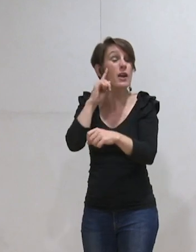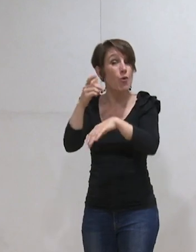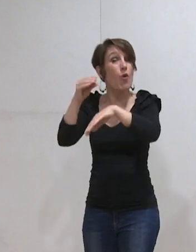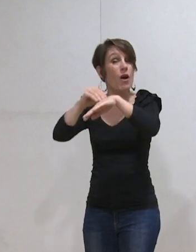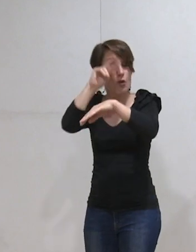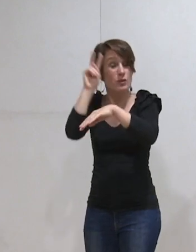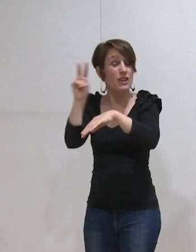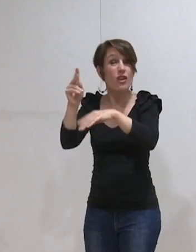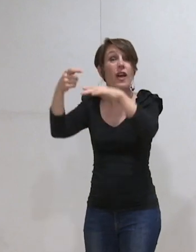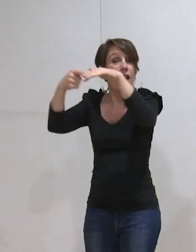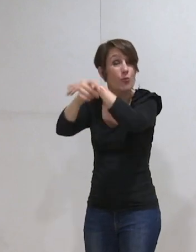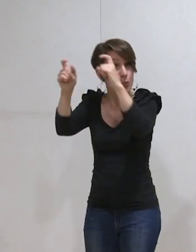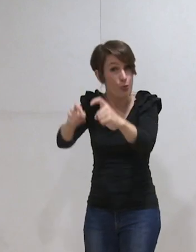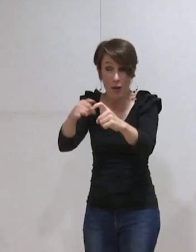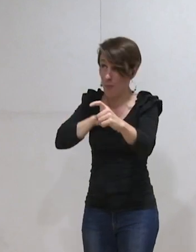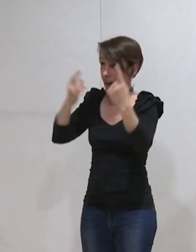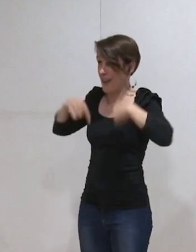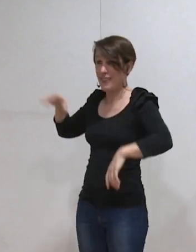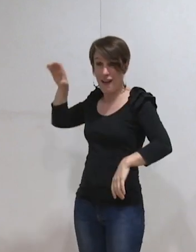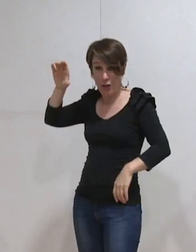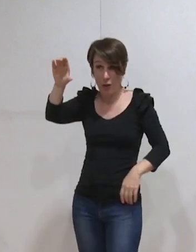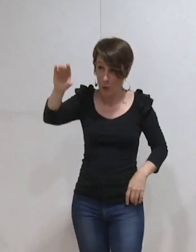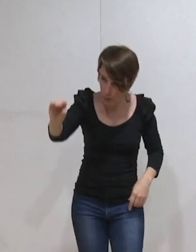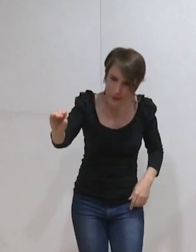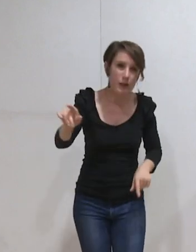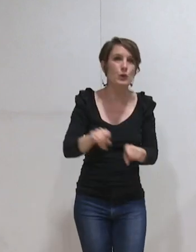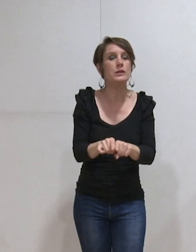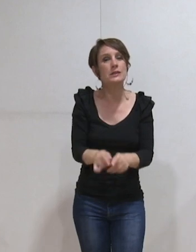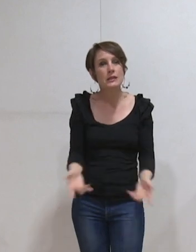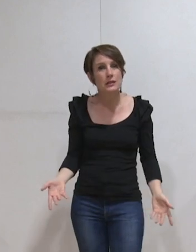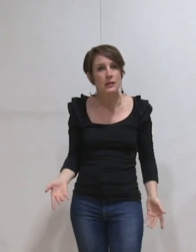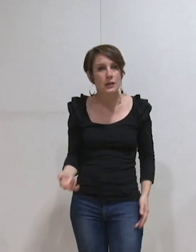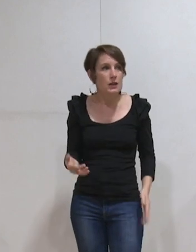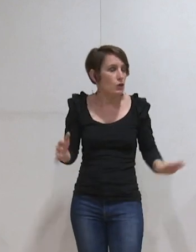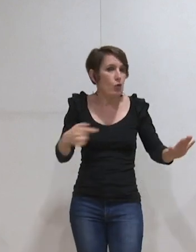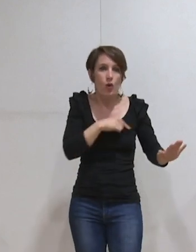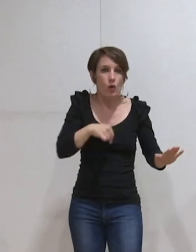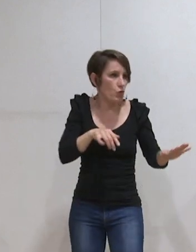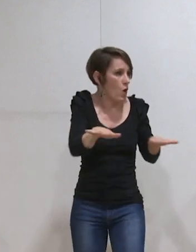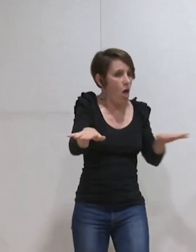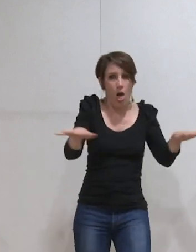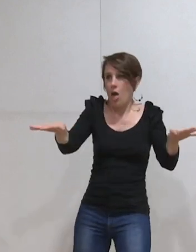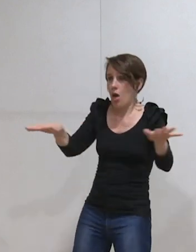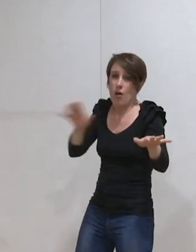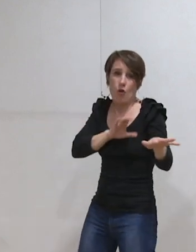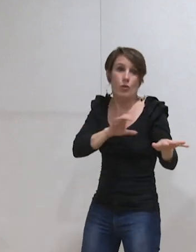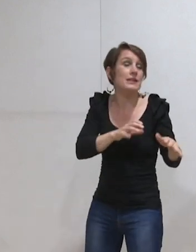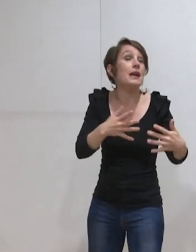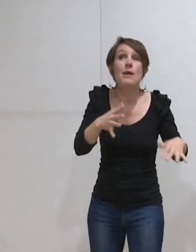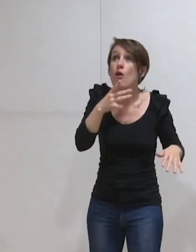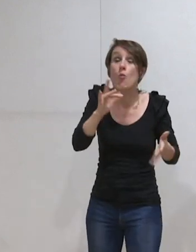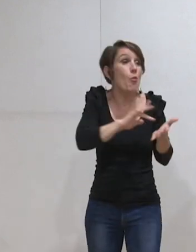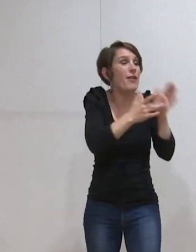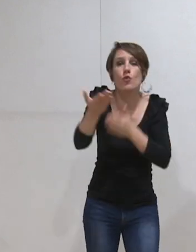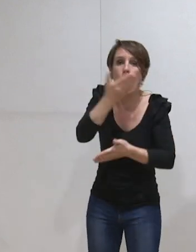pour essayer d'affirmer une politique dans un secteur qui est sinistré mais nous ne pouvons pas tout supplerer nous essayons de faire avec les